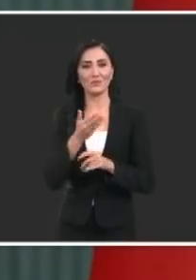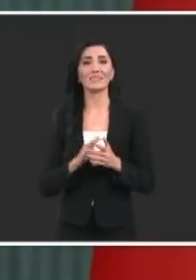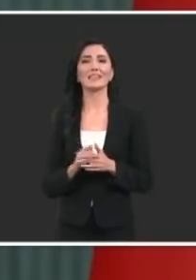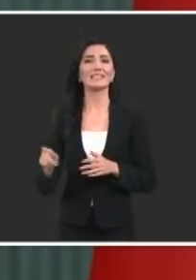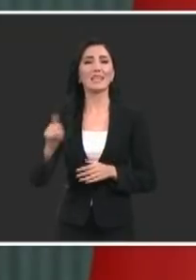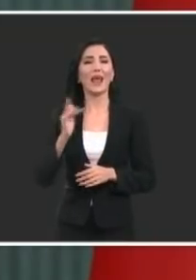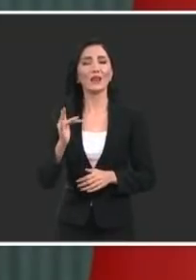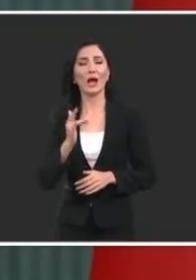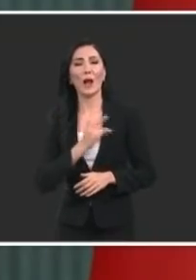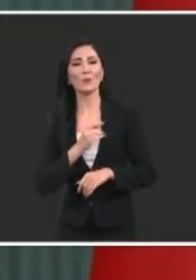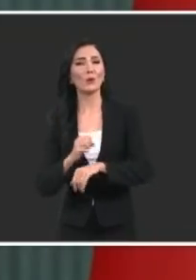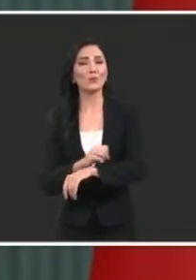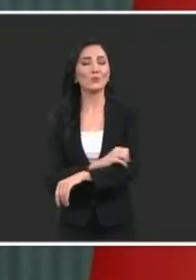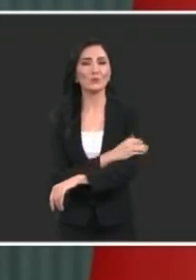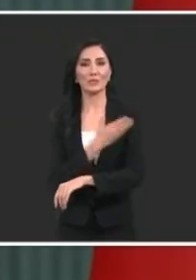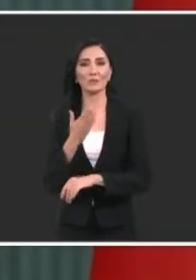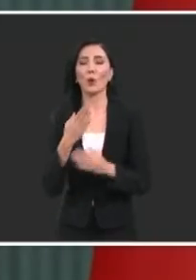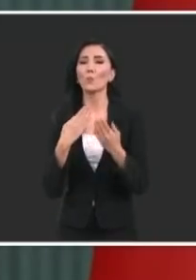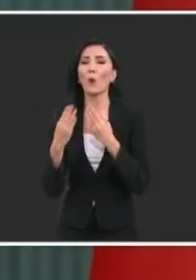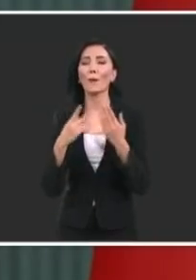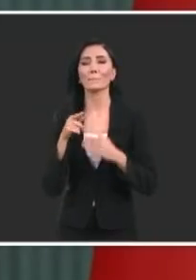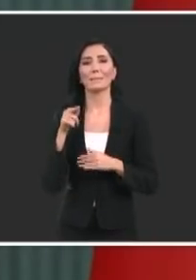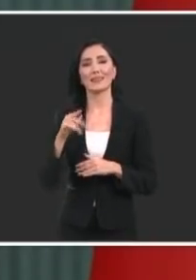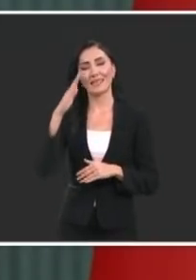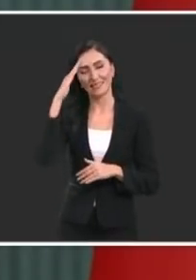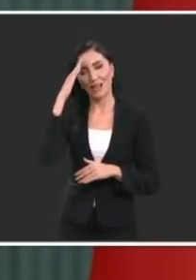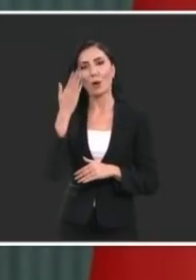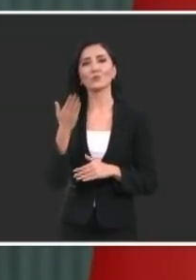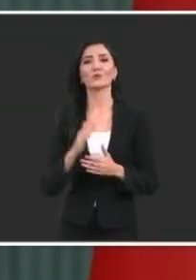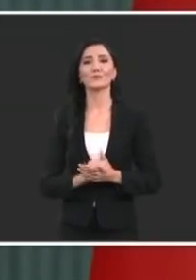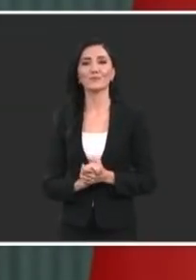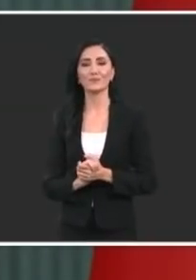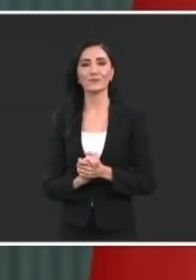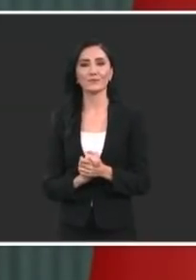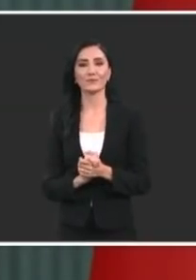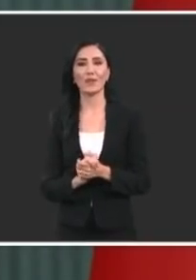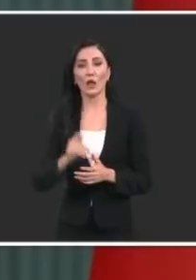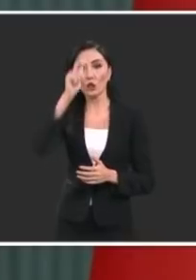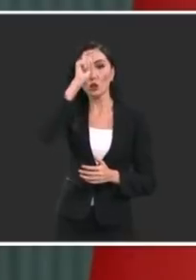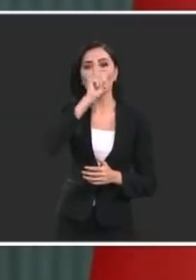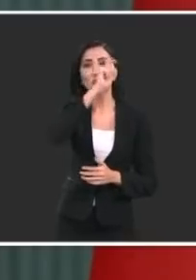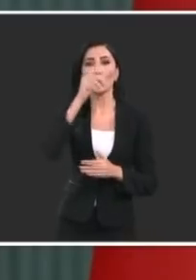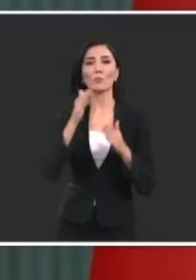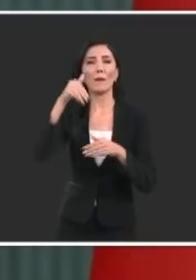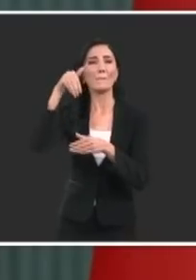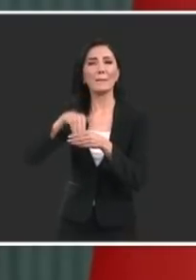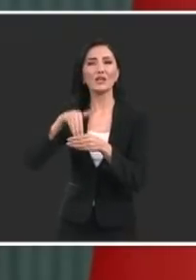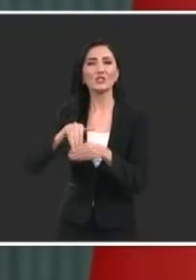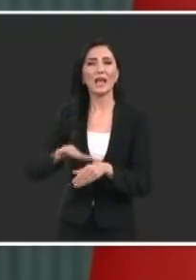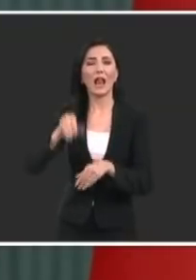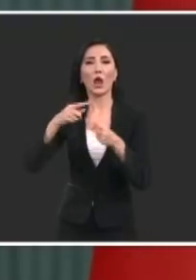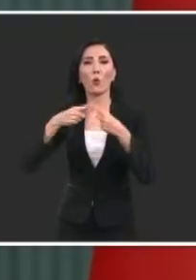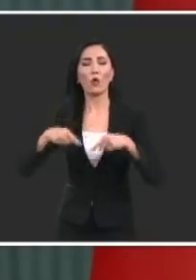bugün sizlere en kalbi duygularımla muhabbetle selamlıyorum bu Türkiye Büyük Millet Meclisi genel